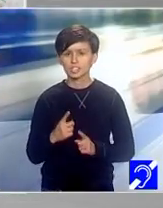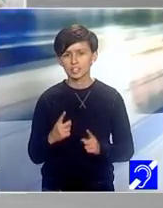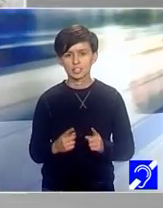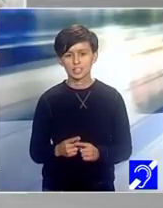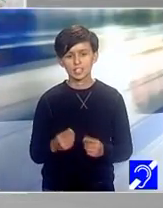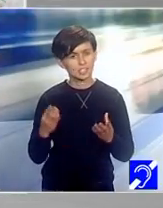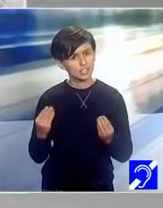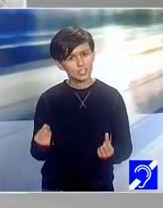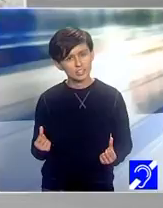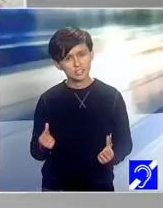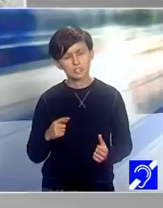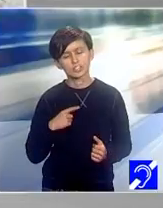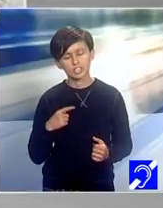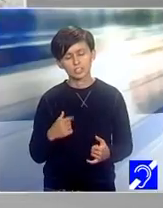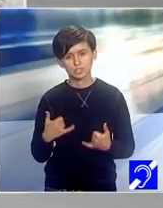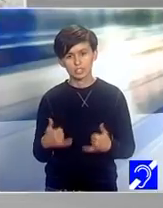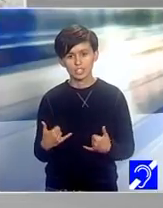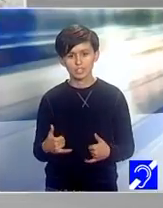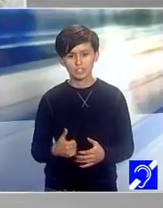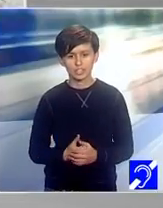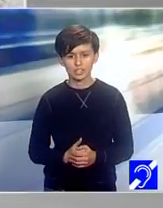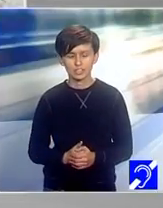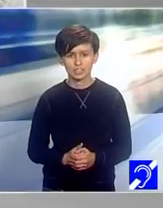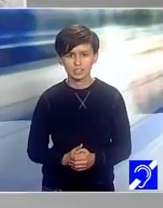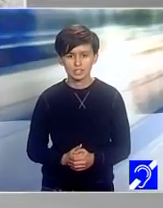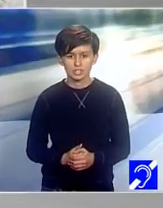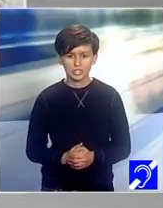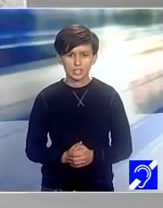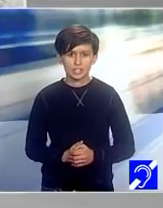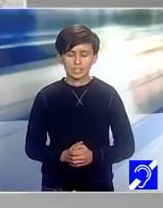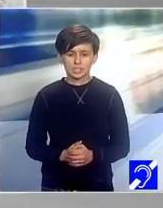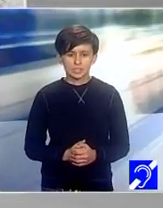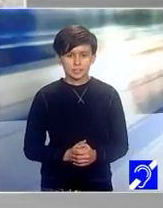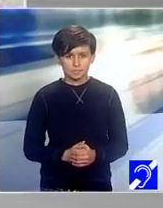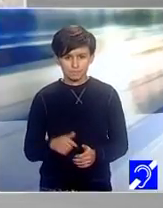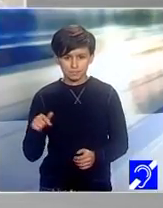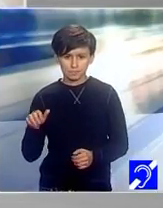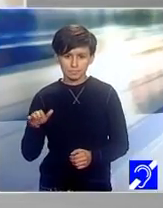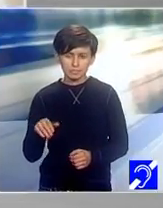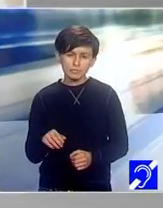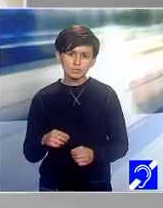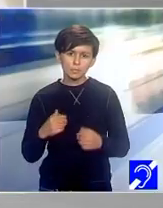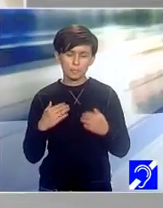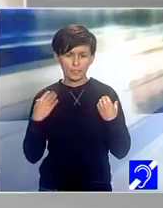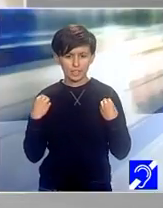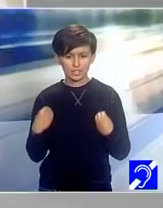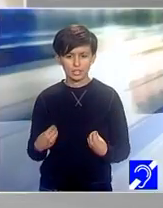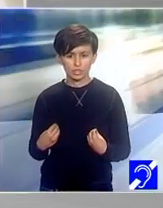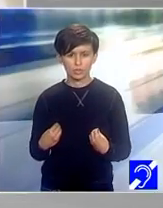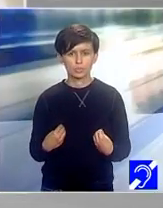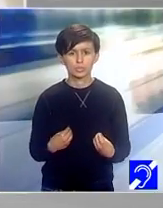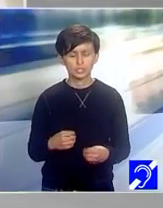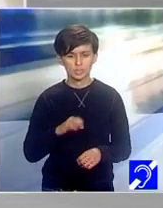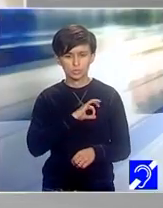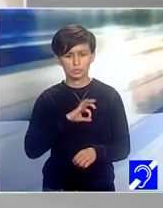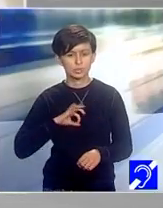într-adevăr s-au adus în contemporan și... Chiar tu îmi departă o bluză Exact. Cusută cu mărgele, foarte frumoasă. Și în